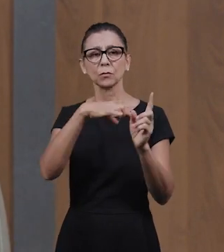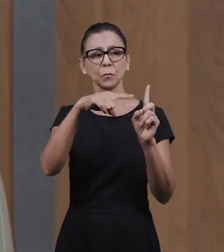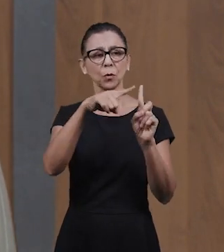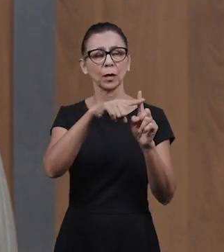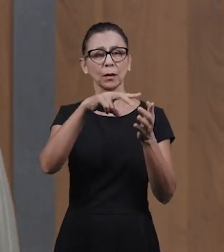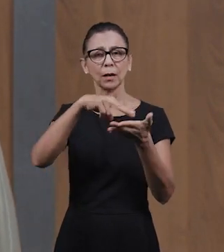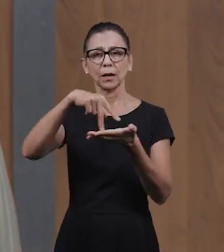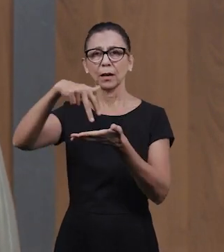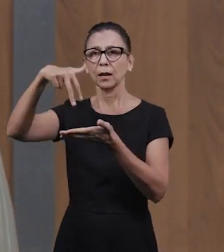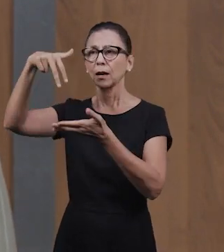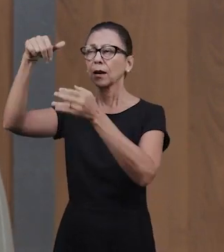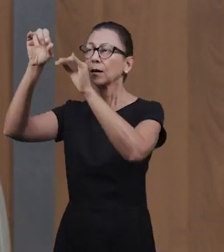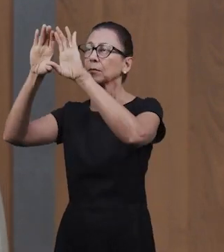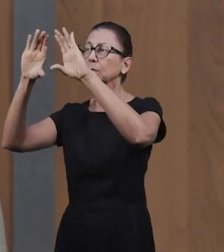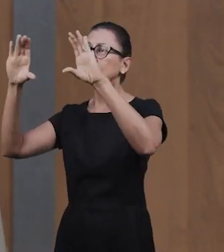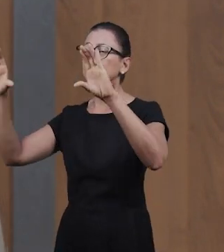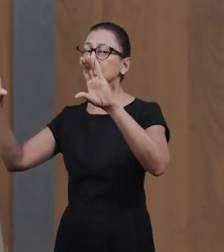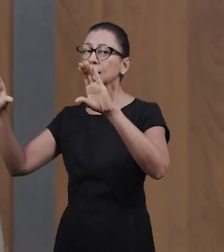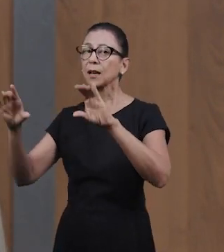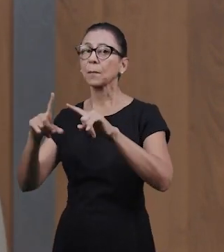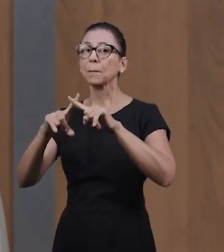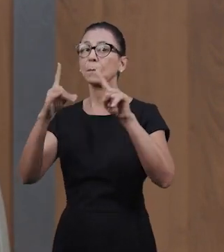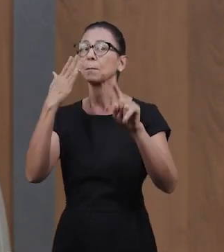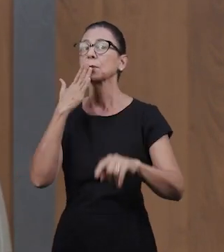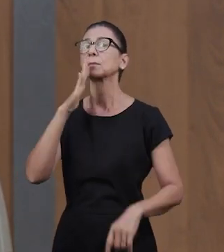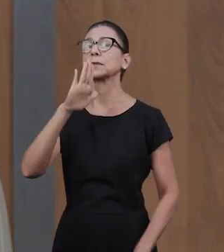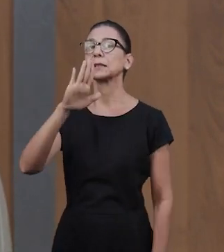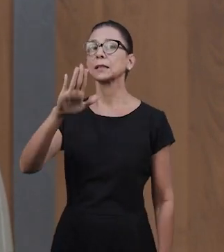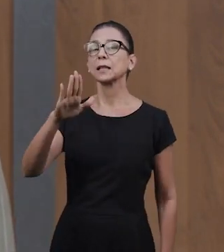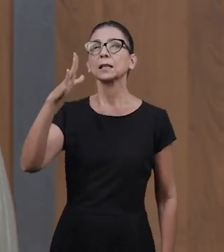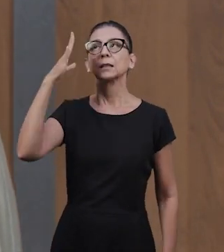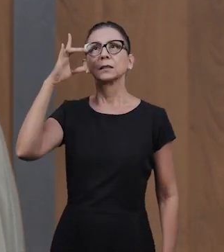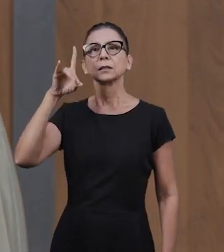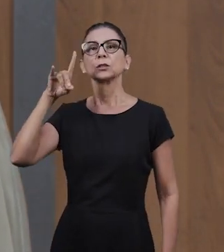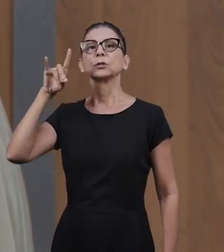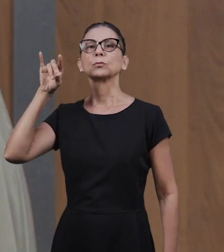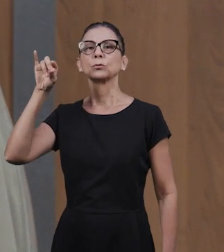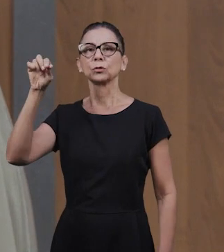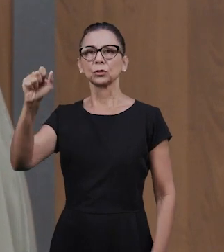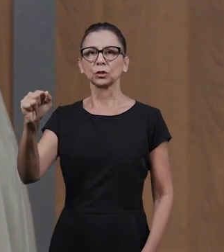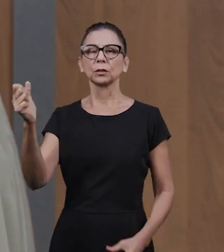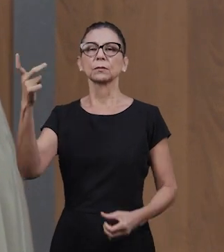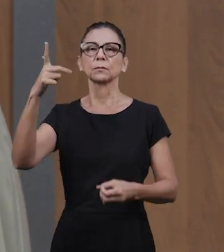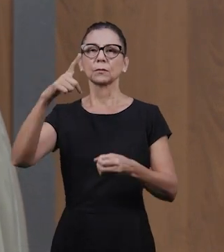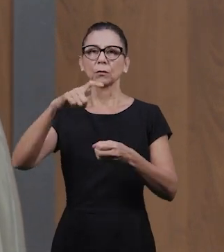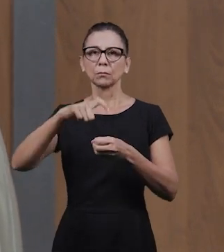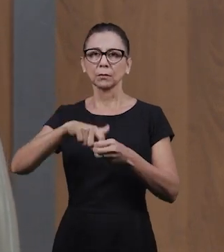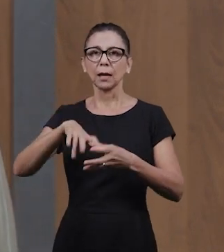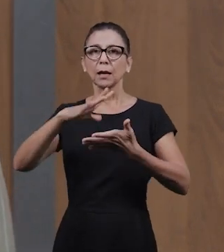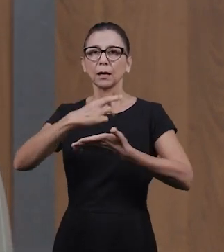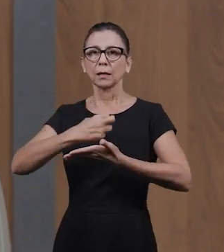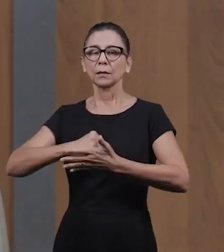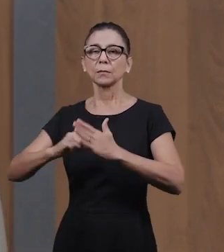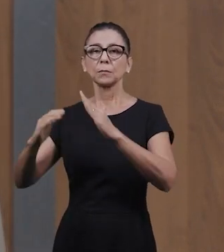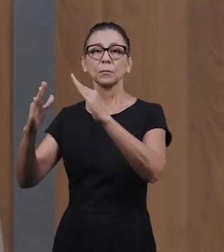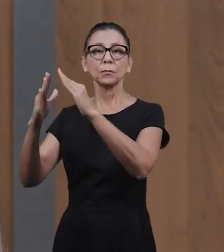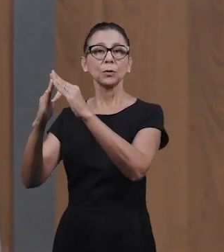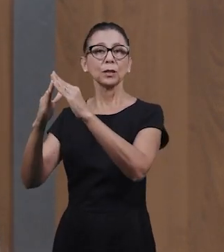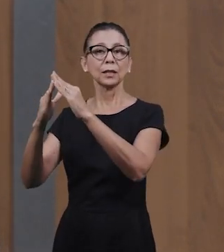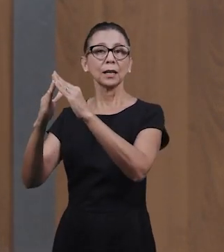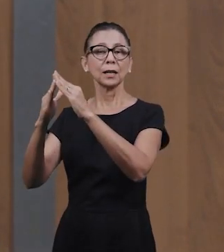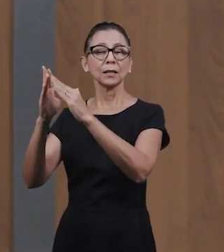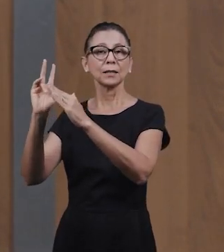Et quand Jésus est venu au ciel, il nous a laissé une promesse merveilleuse qu'un jour, il allait